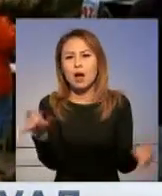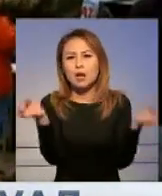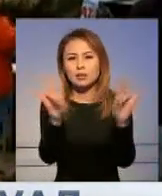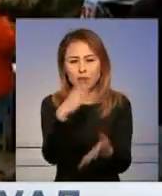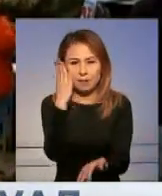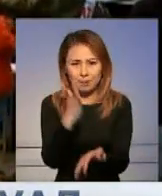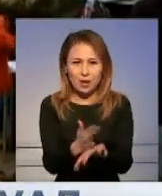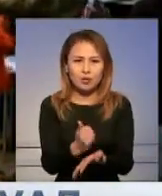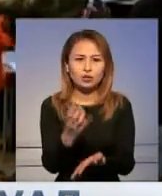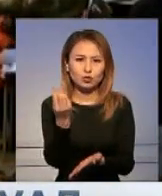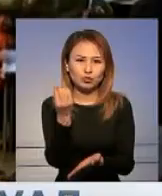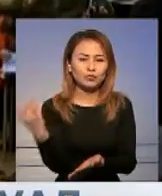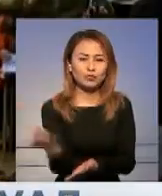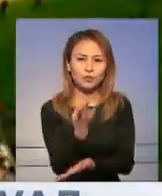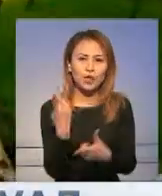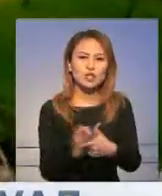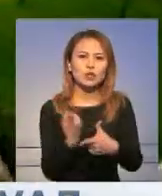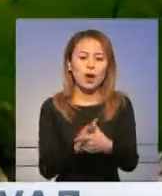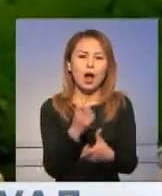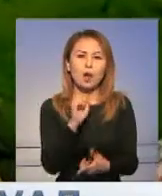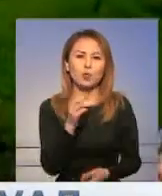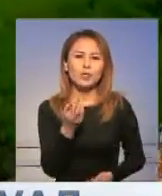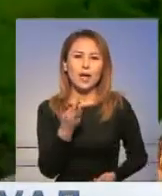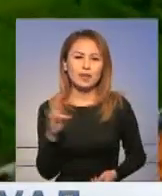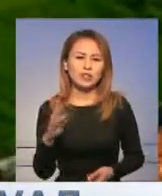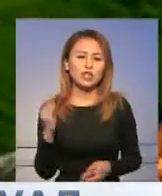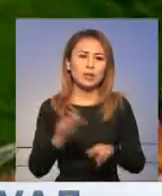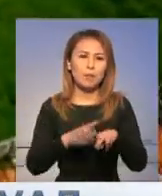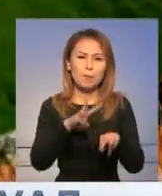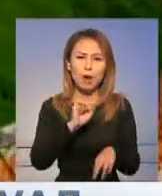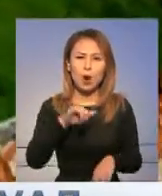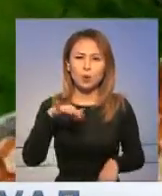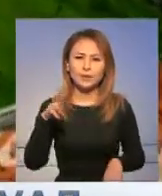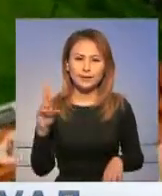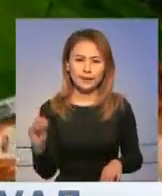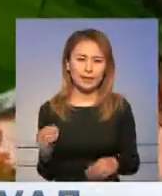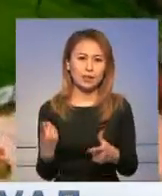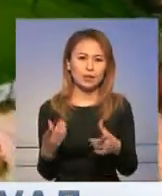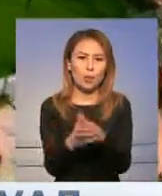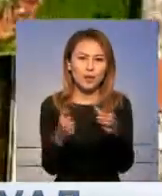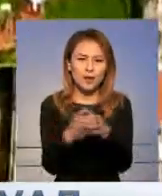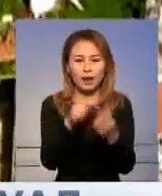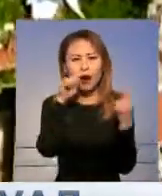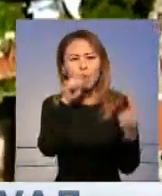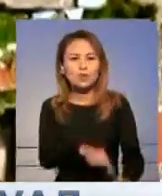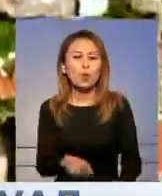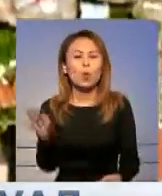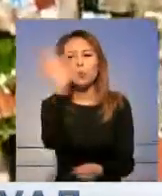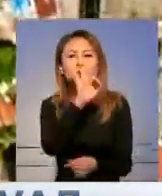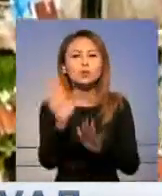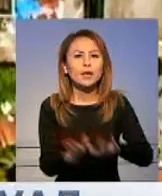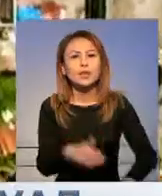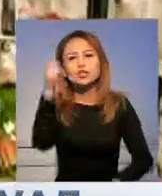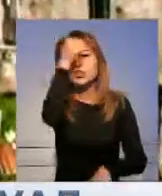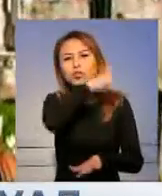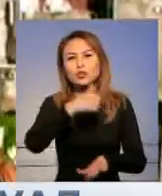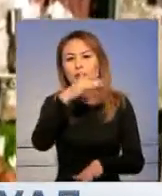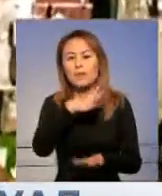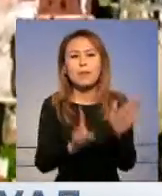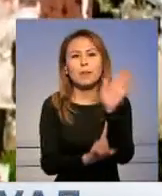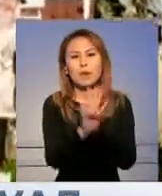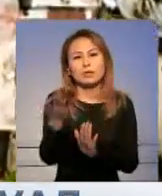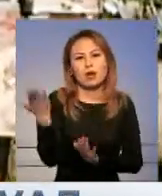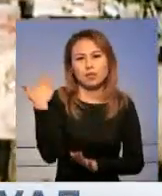Айта кетейік, үкімет әскері аймақта әрекет ететін Абу Саяф және Маута радикалды топтарына қарсы операцияны өткен жылдың мамырында